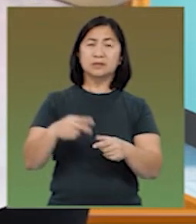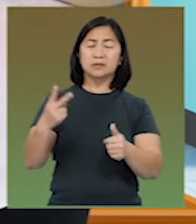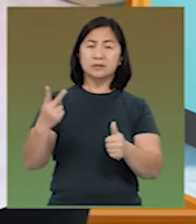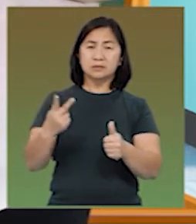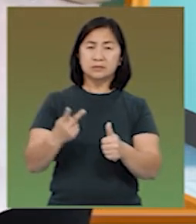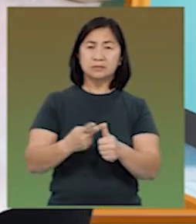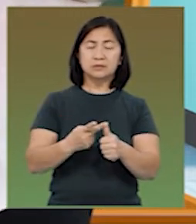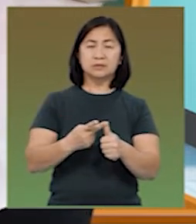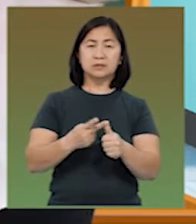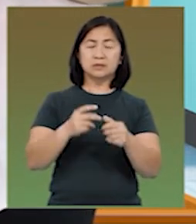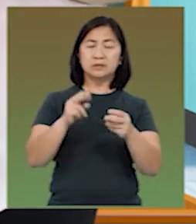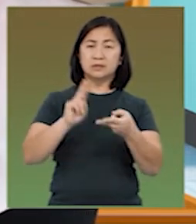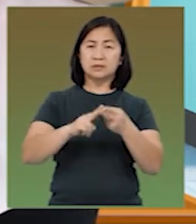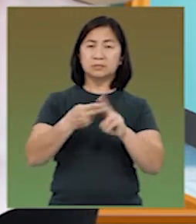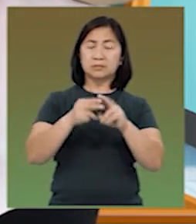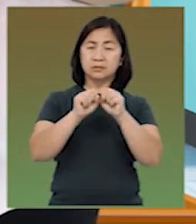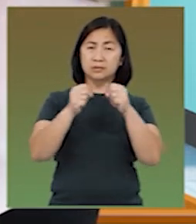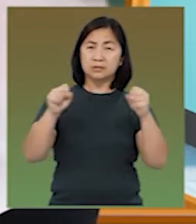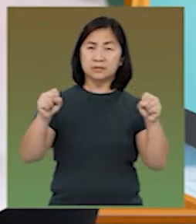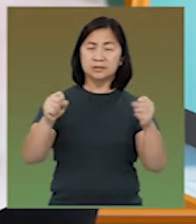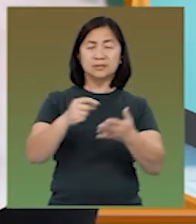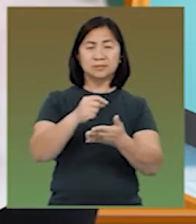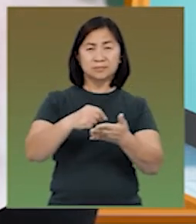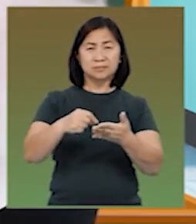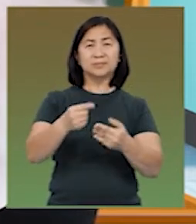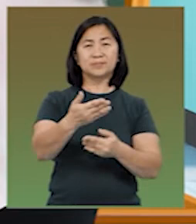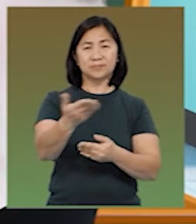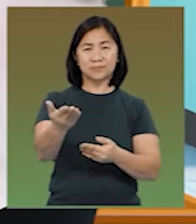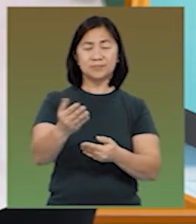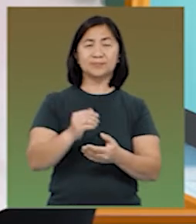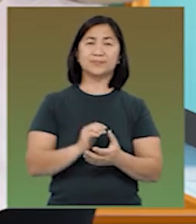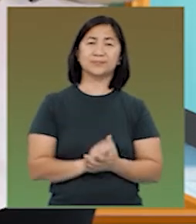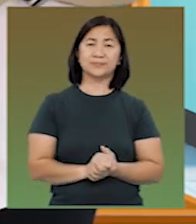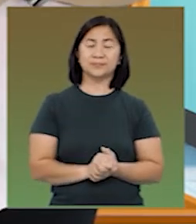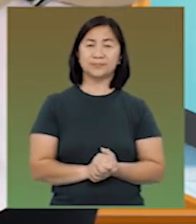ang ikalawang number sentence. Isulat na!